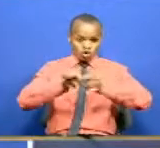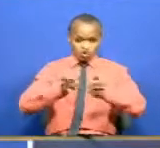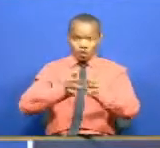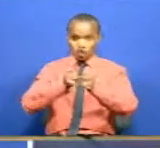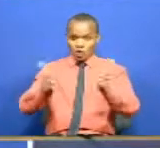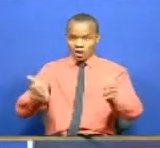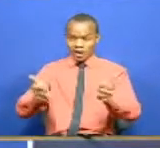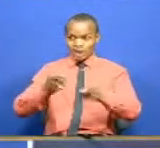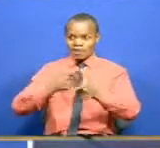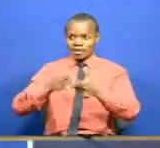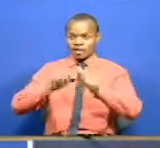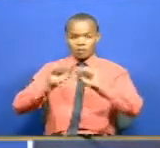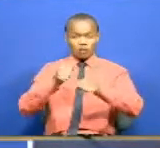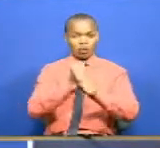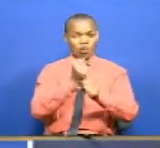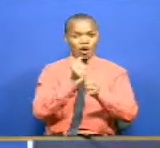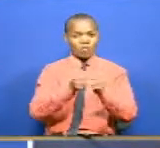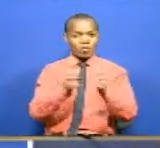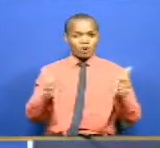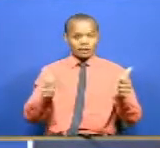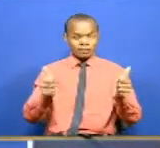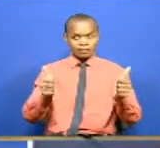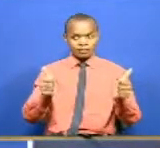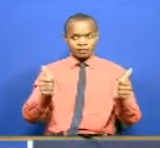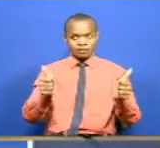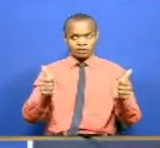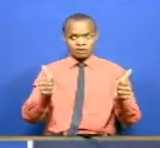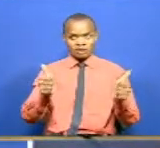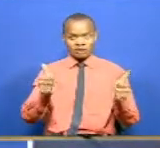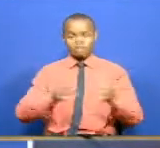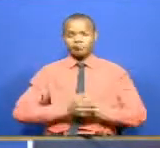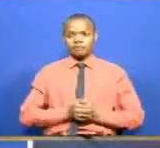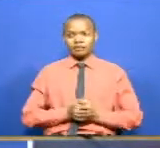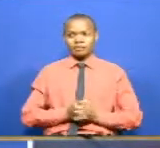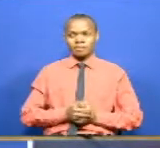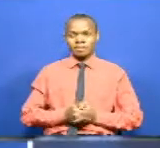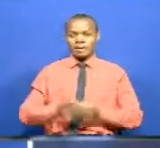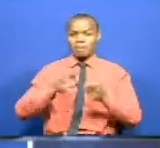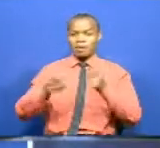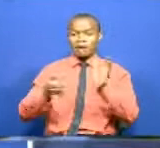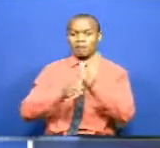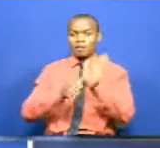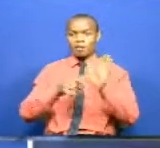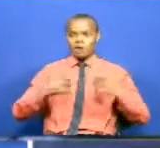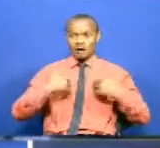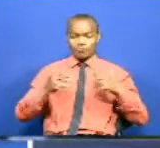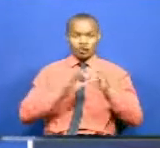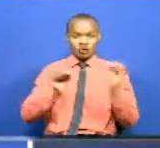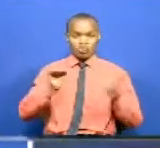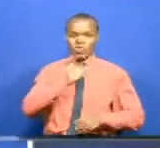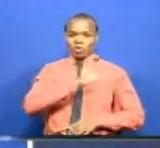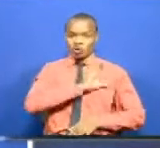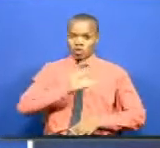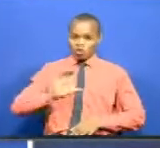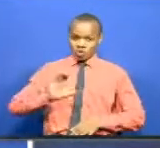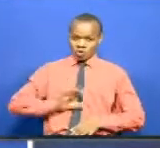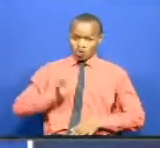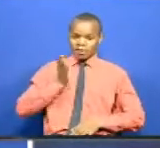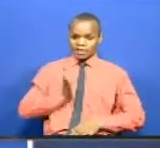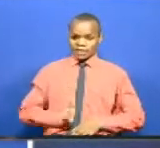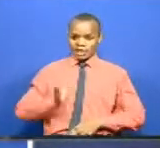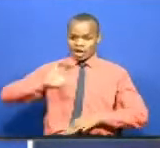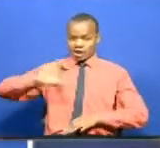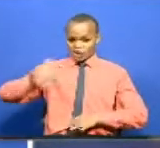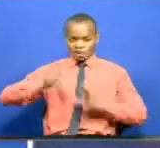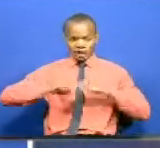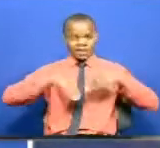much noise as they want out there. But then we don't have an issue. Makamishna wa kaunti wamepewa jukumu la